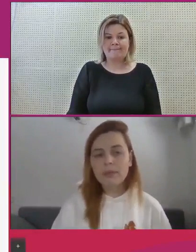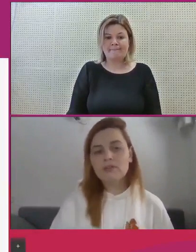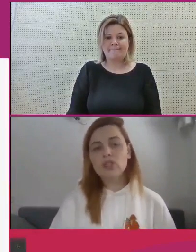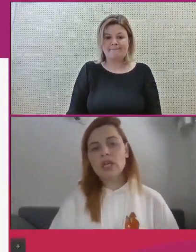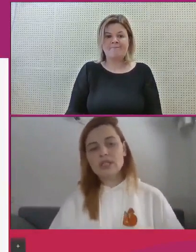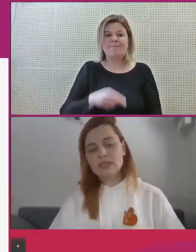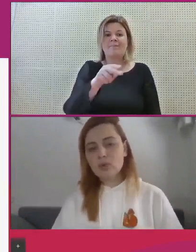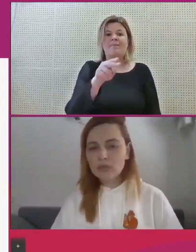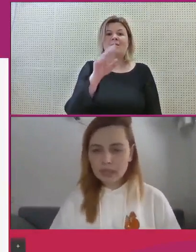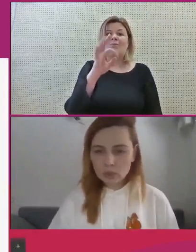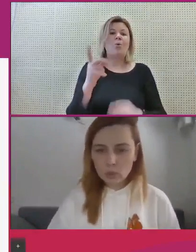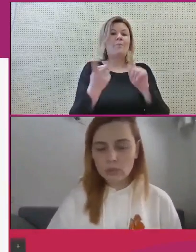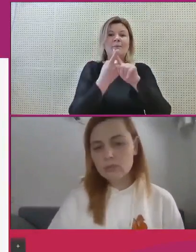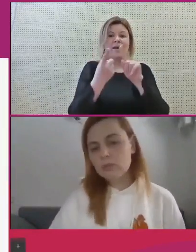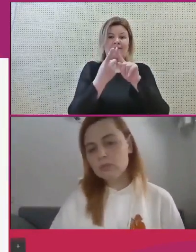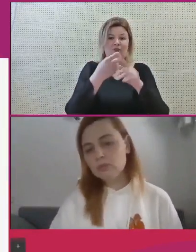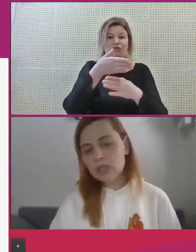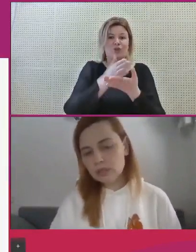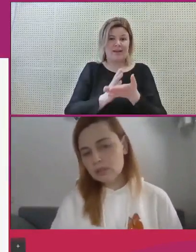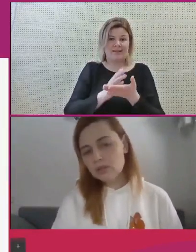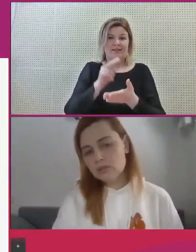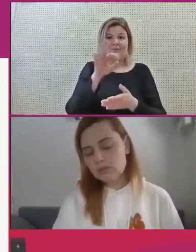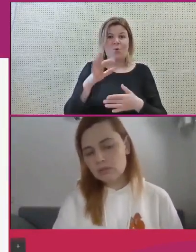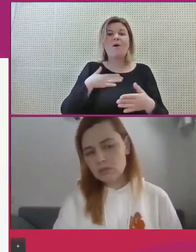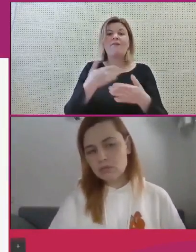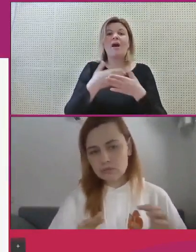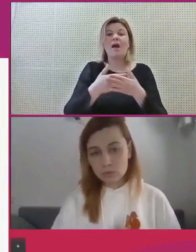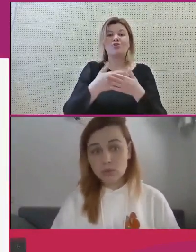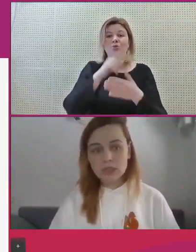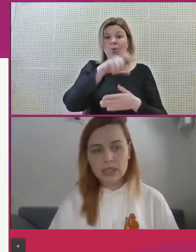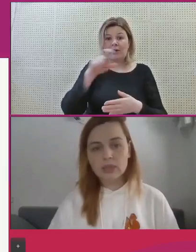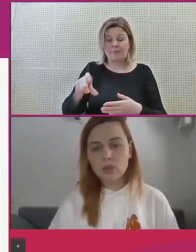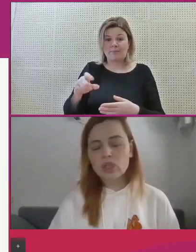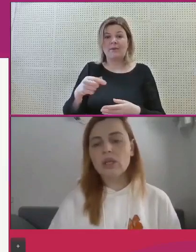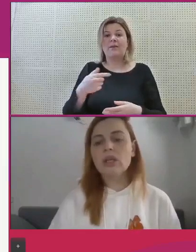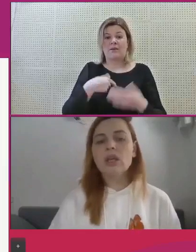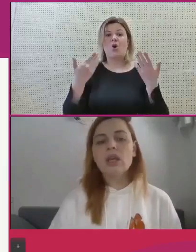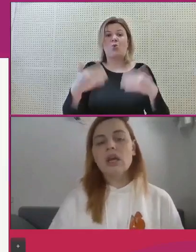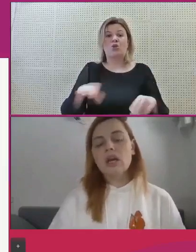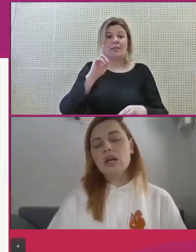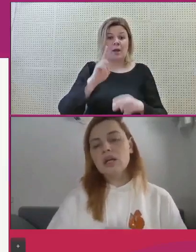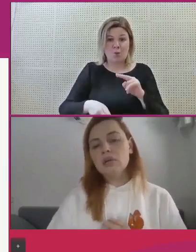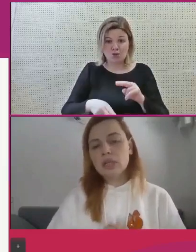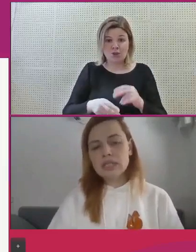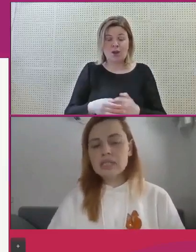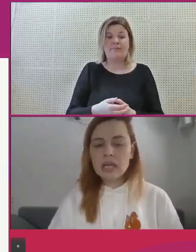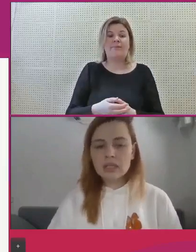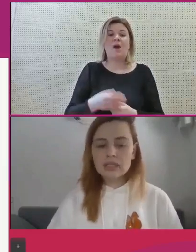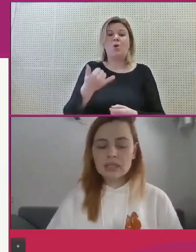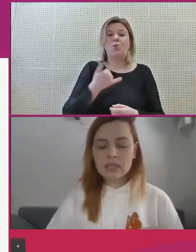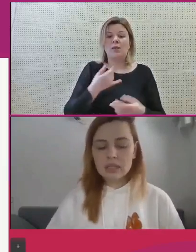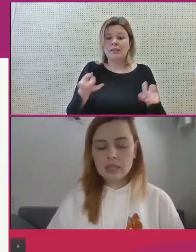По первой части, по волонтерам мы, то есть я закончила, у нас